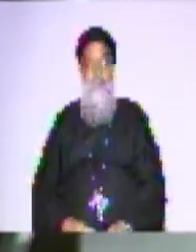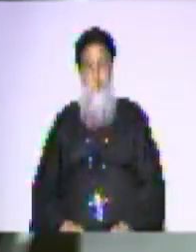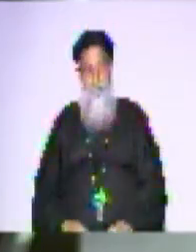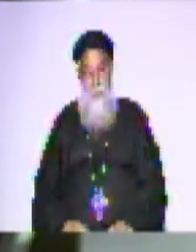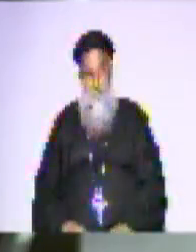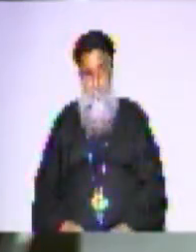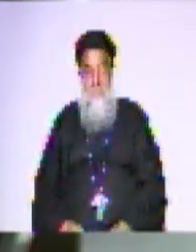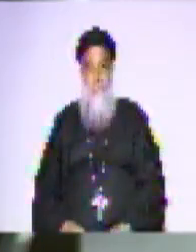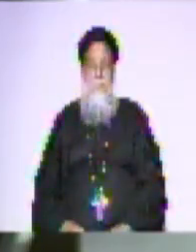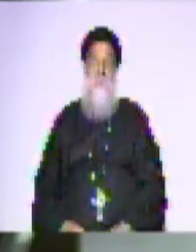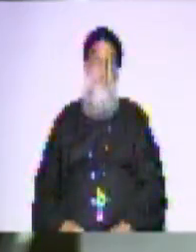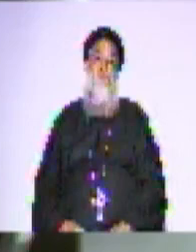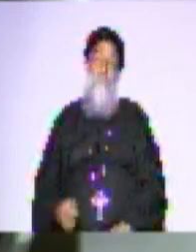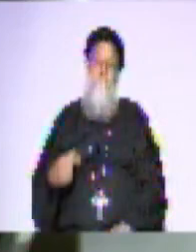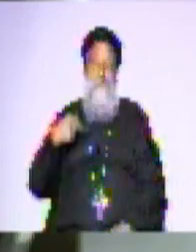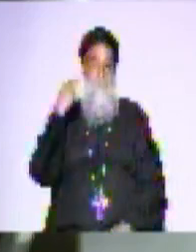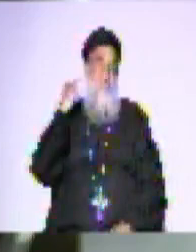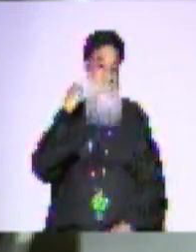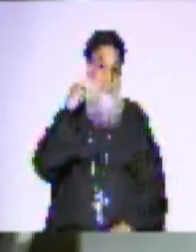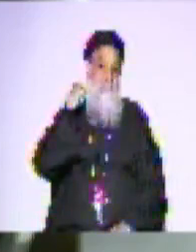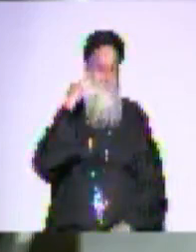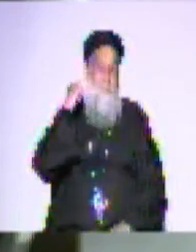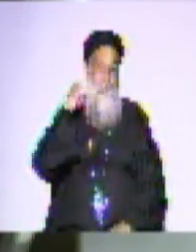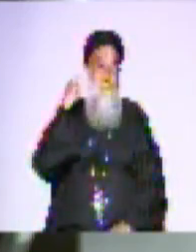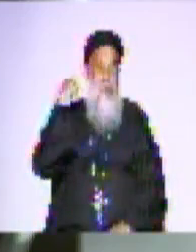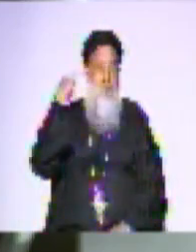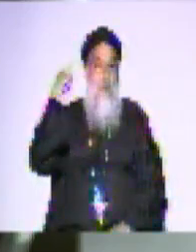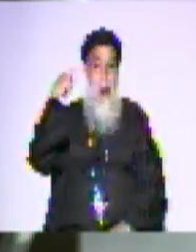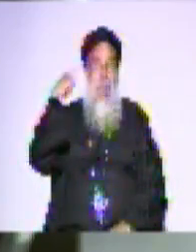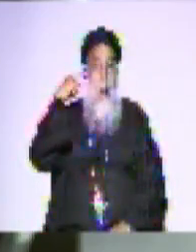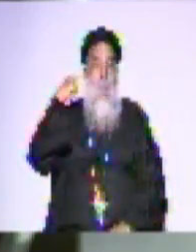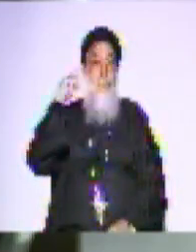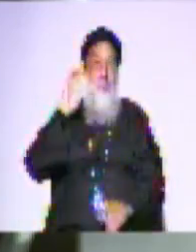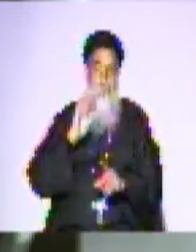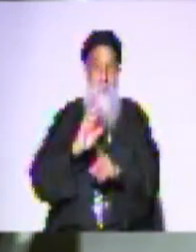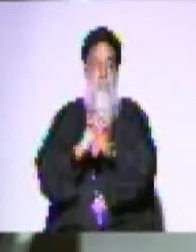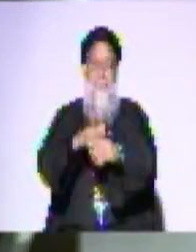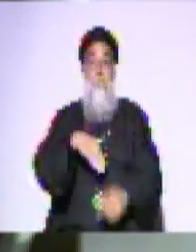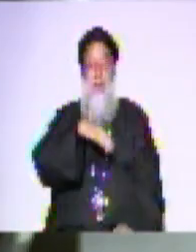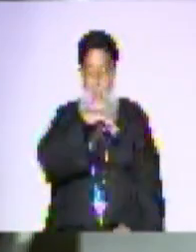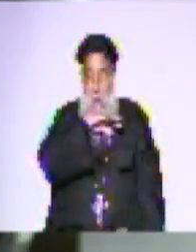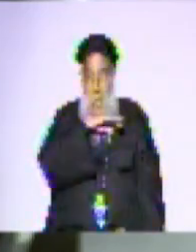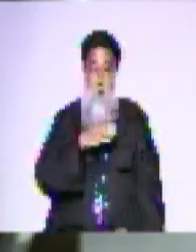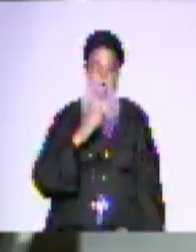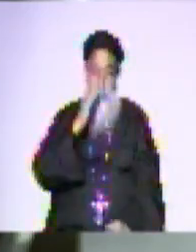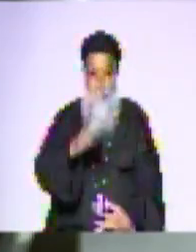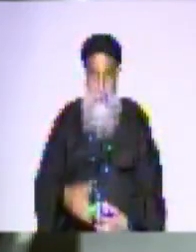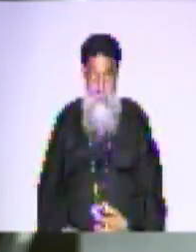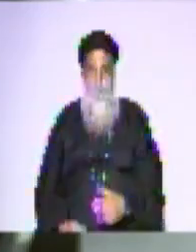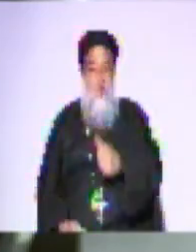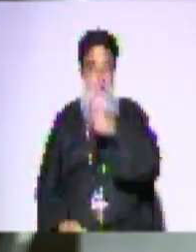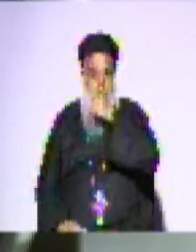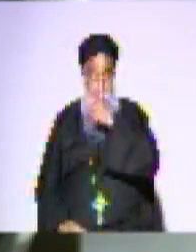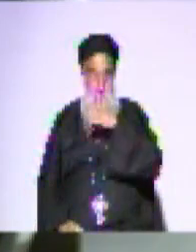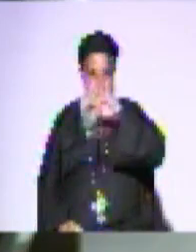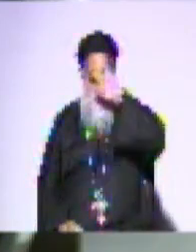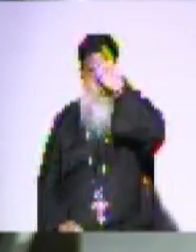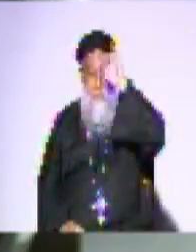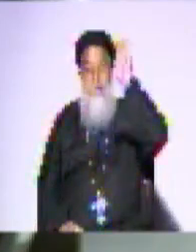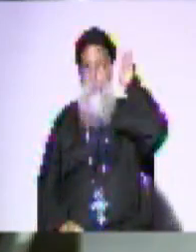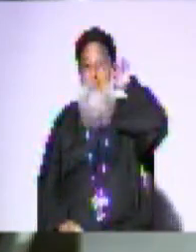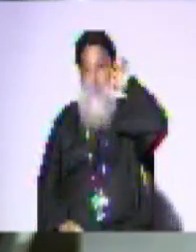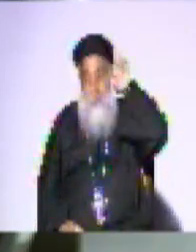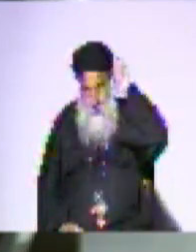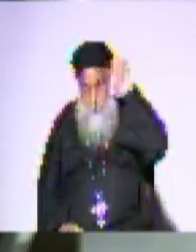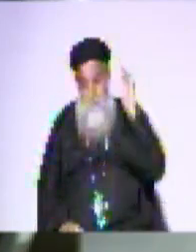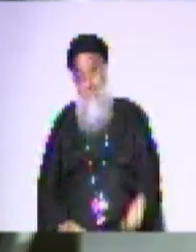للأسف في ناس بتسمع له يعني. يعني الإنسان لما يكون غضبان والشيطان يديله